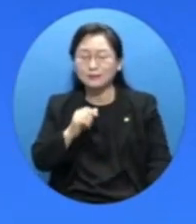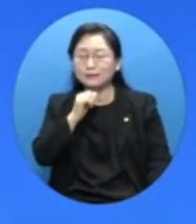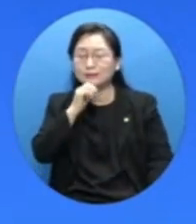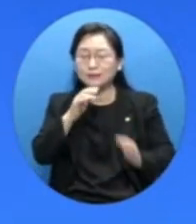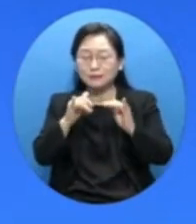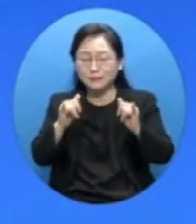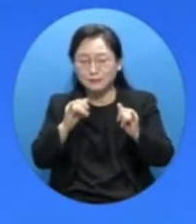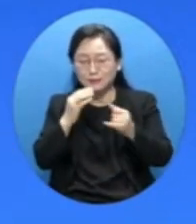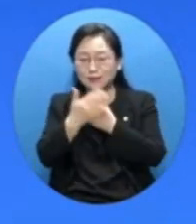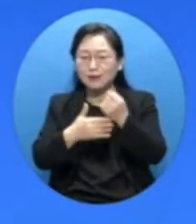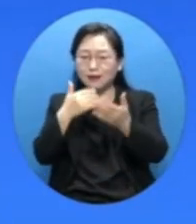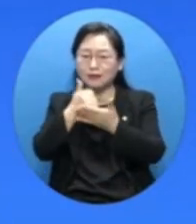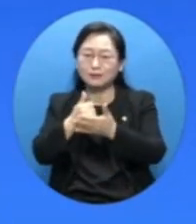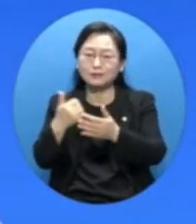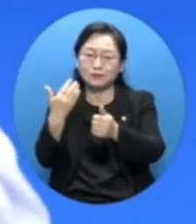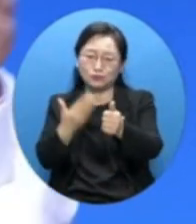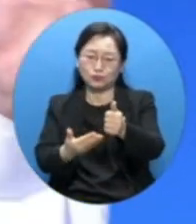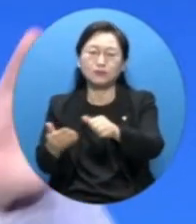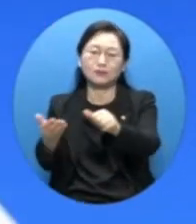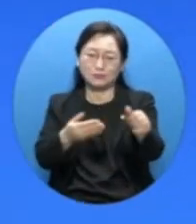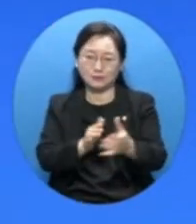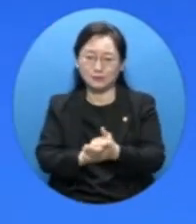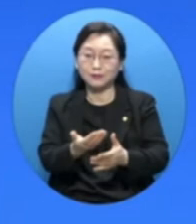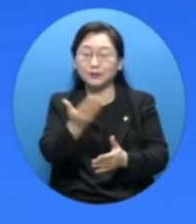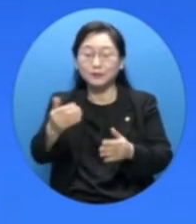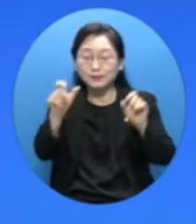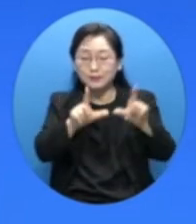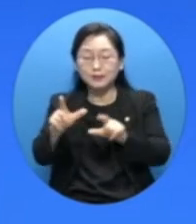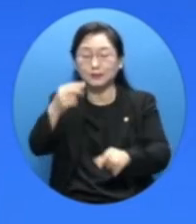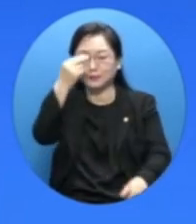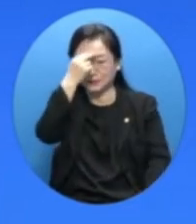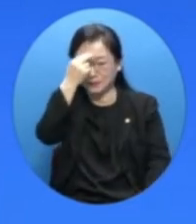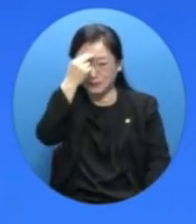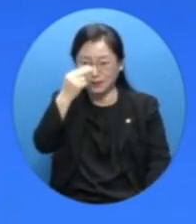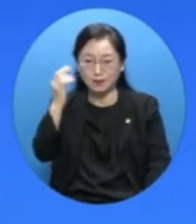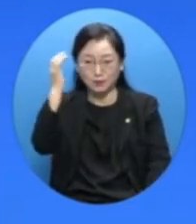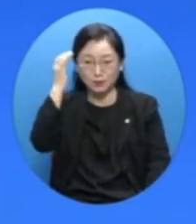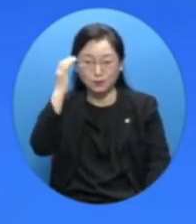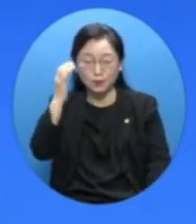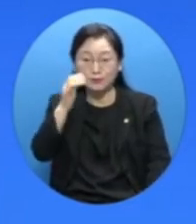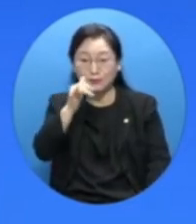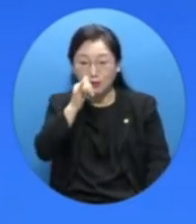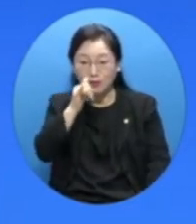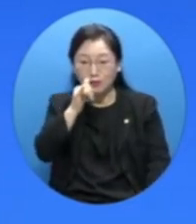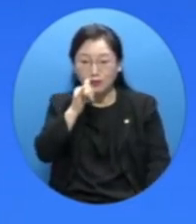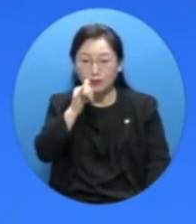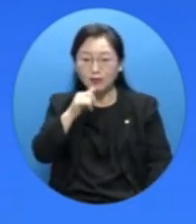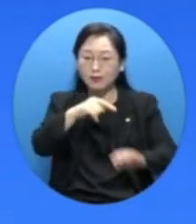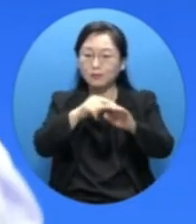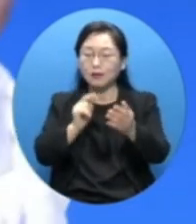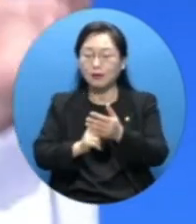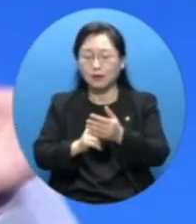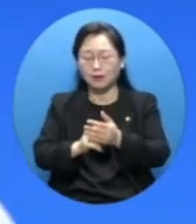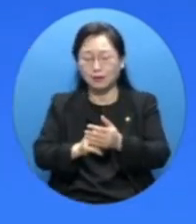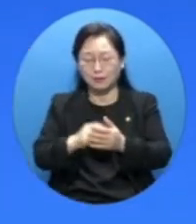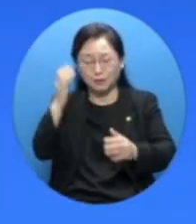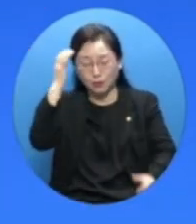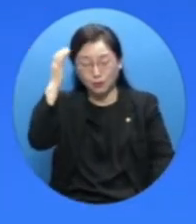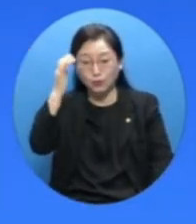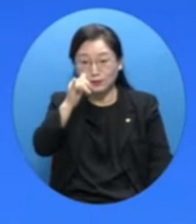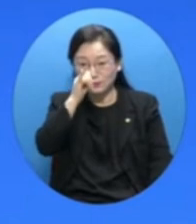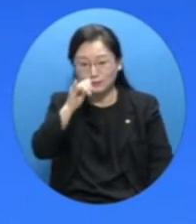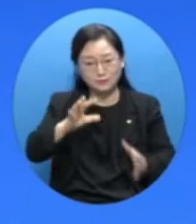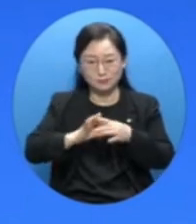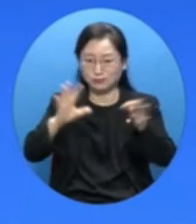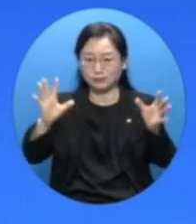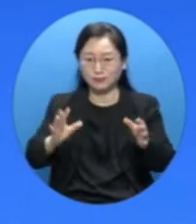넘쳐나게 될 것입니다. 여러분, 생활이 어려워서 고통 가운데 있든지 마음이 어려워서 고통 가운데 있든지 그들을